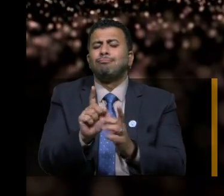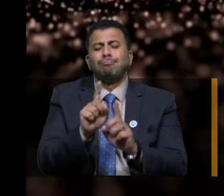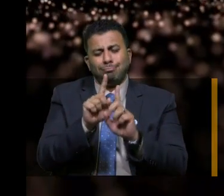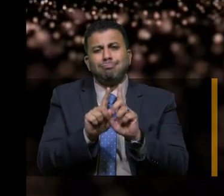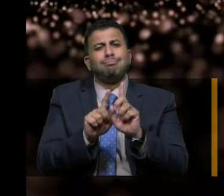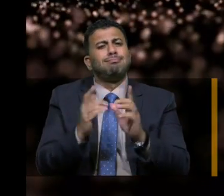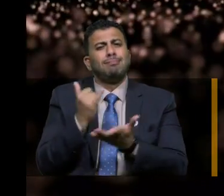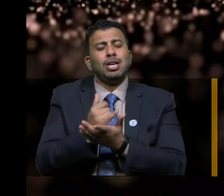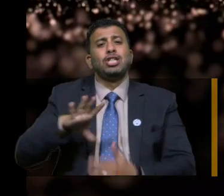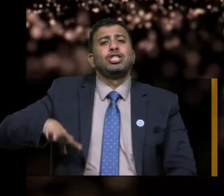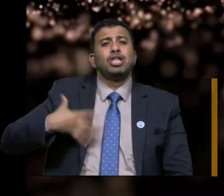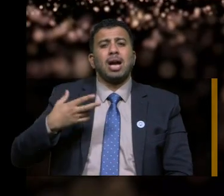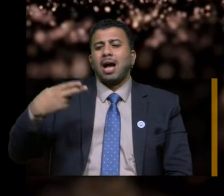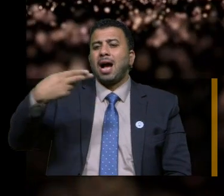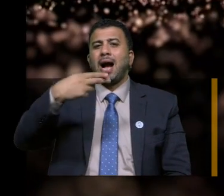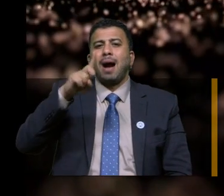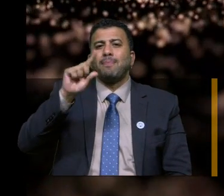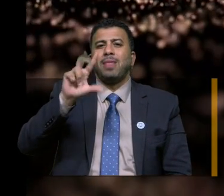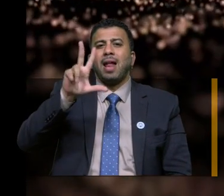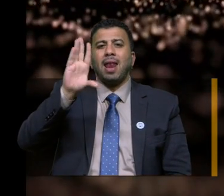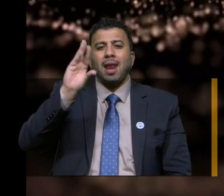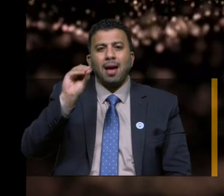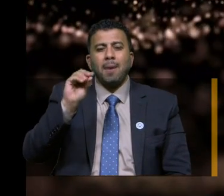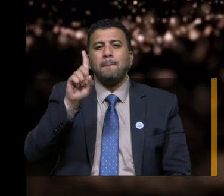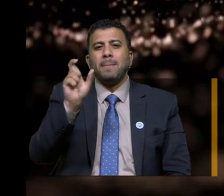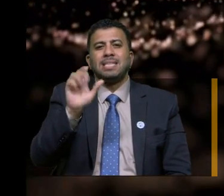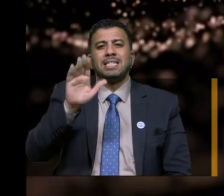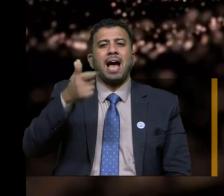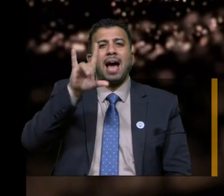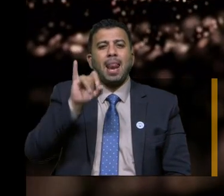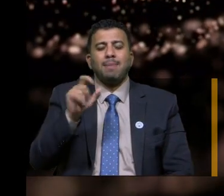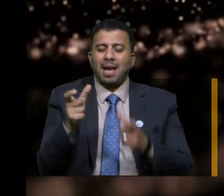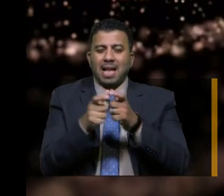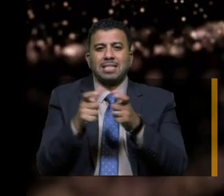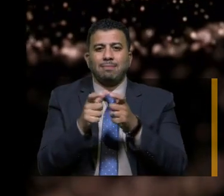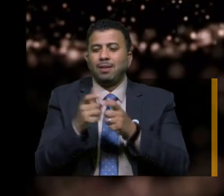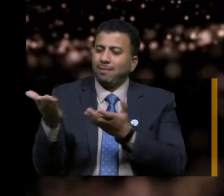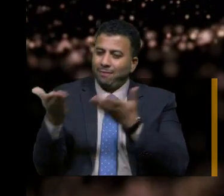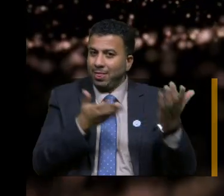عنه سمو الشيخ عبد الله بن سالم القاسمي، فليتفضل سموه مشكوراً.